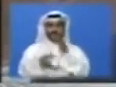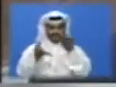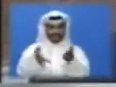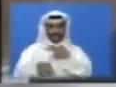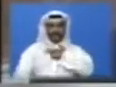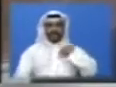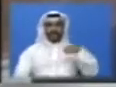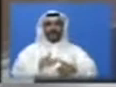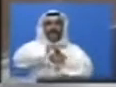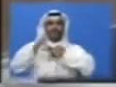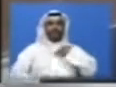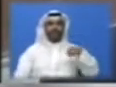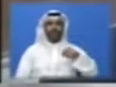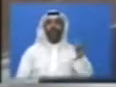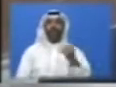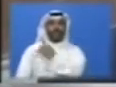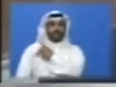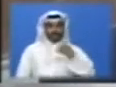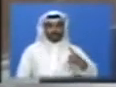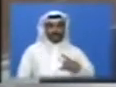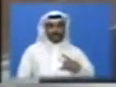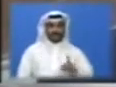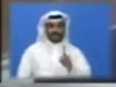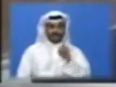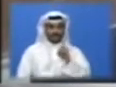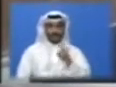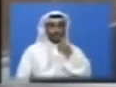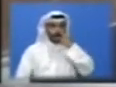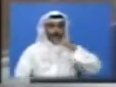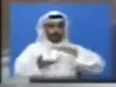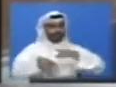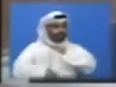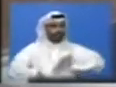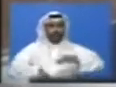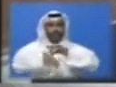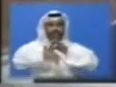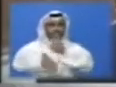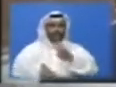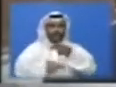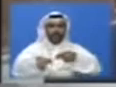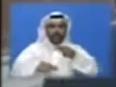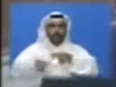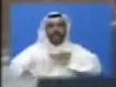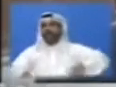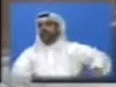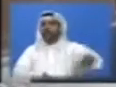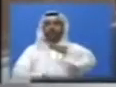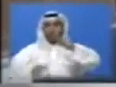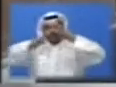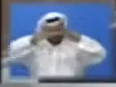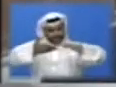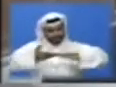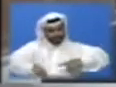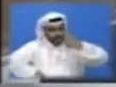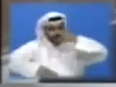أن الحكومة الصربية تكن للشعب الكويتي وإلى صاحب السمو أمير البلاد كل